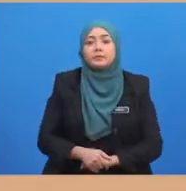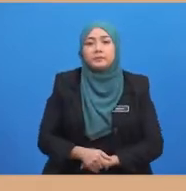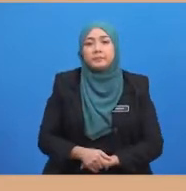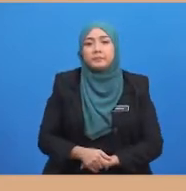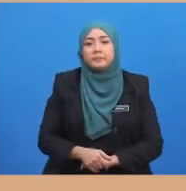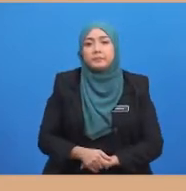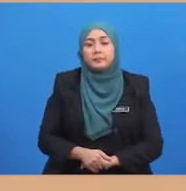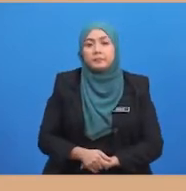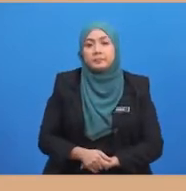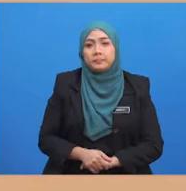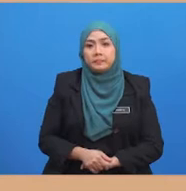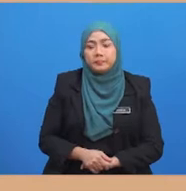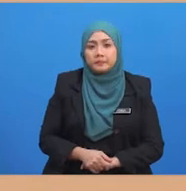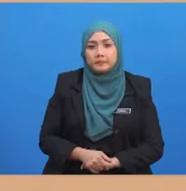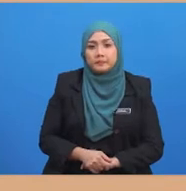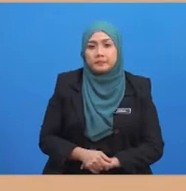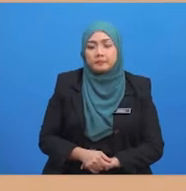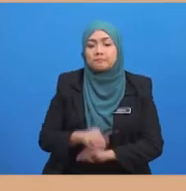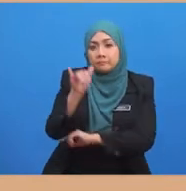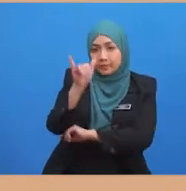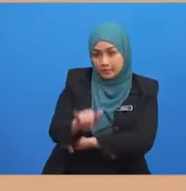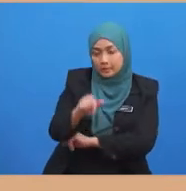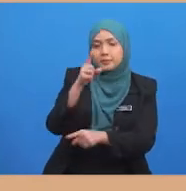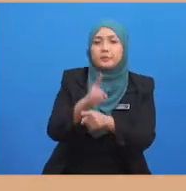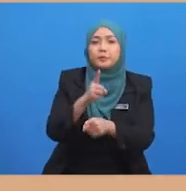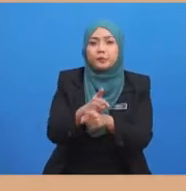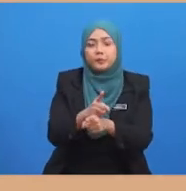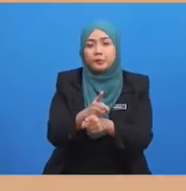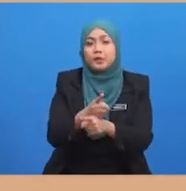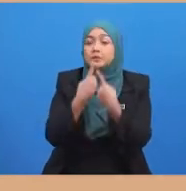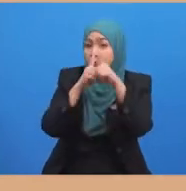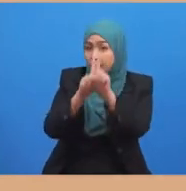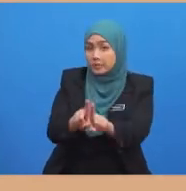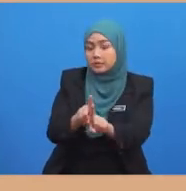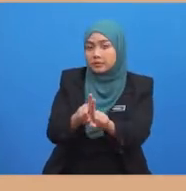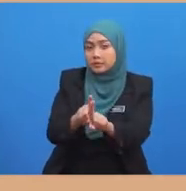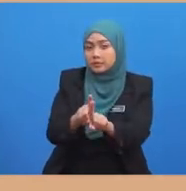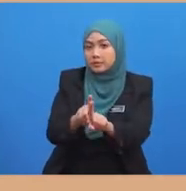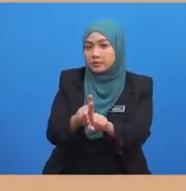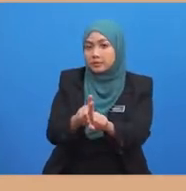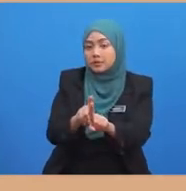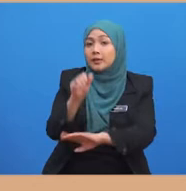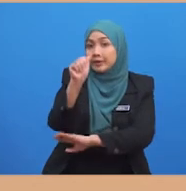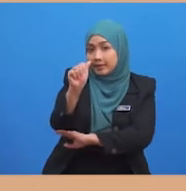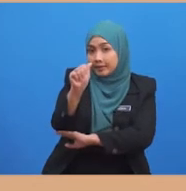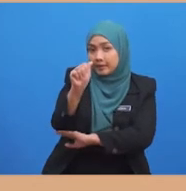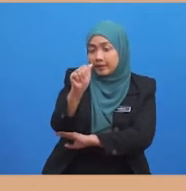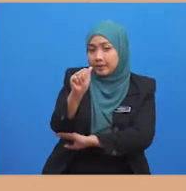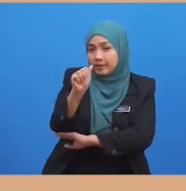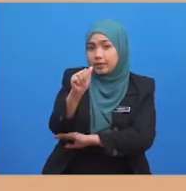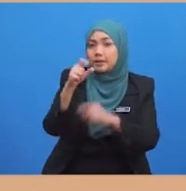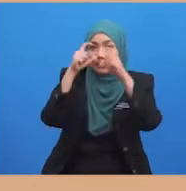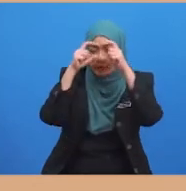Sudah dapat jawapannya? Ya, betul. Jawapannya ialah A,